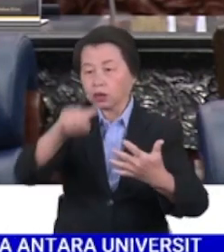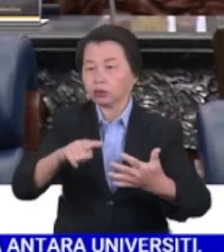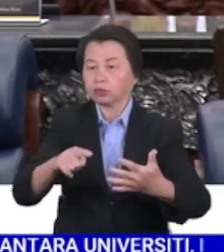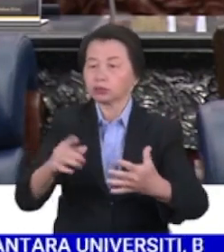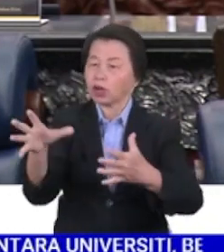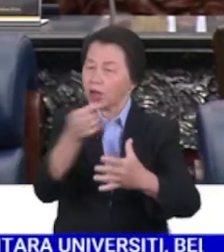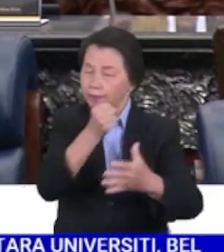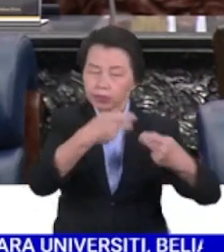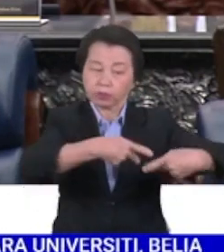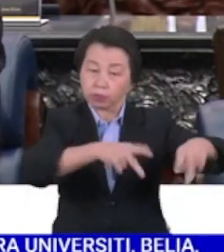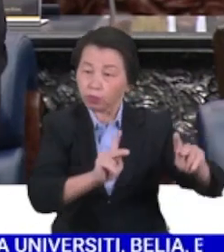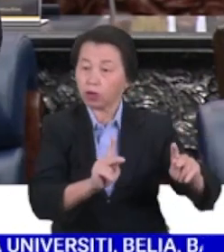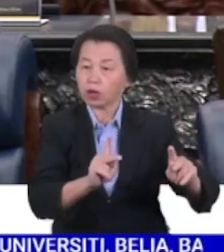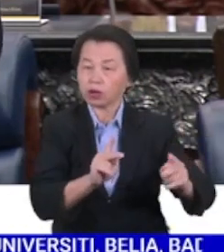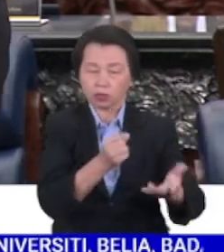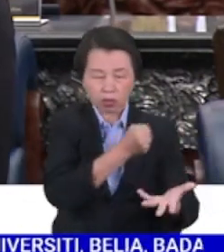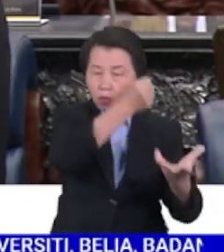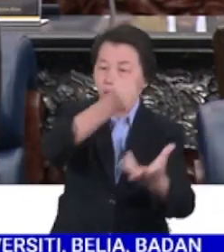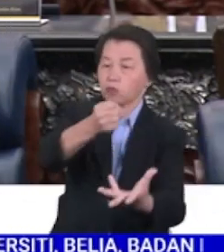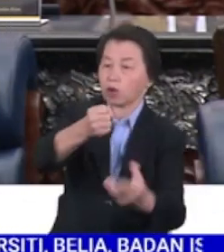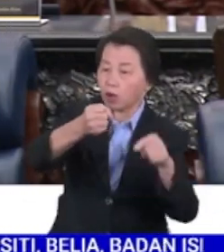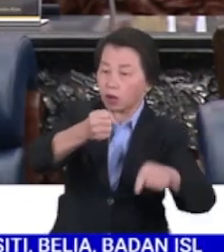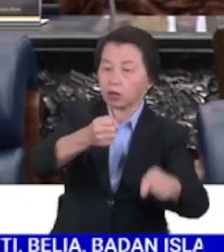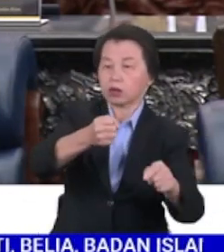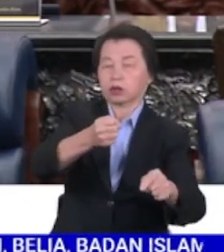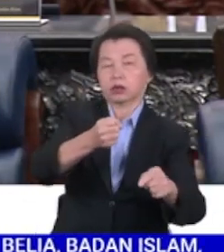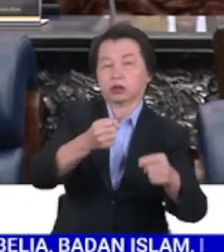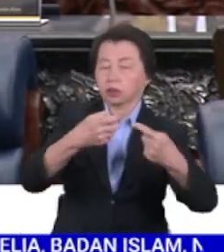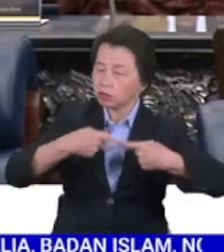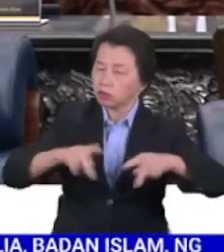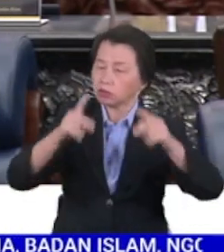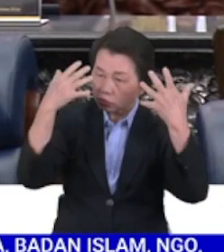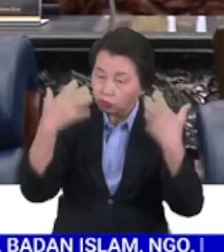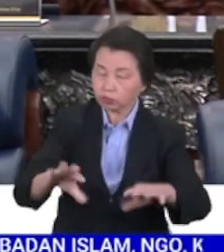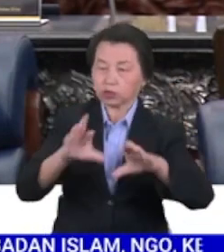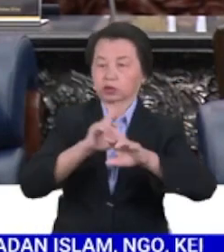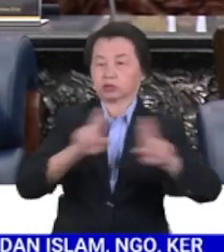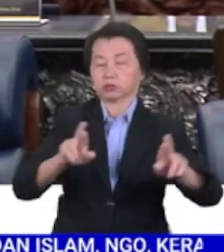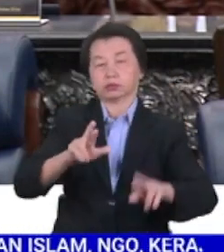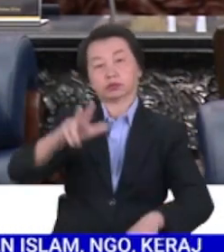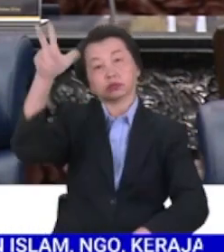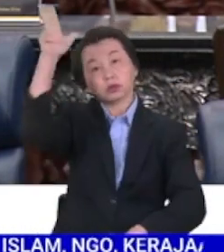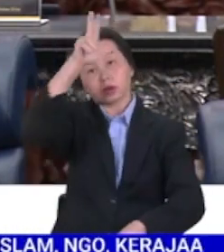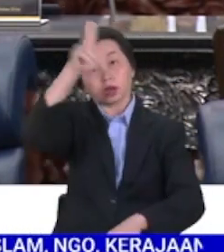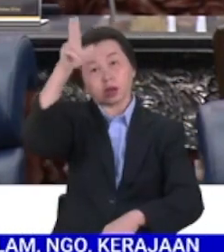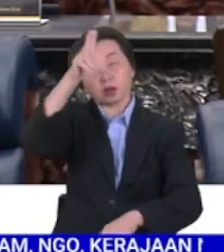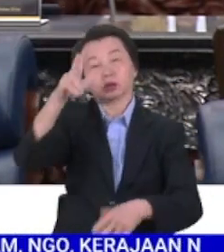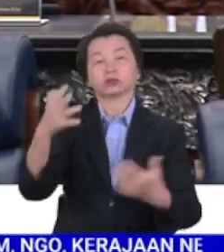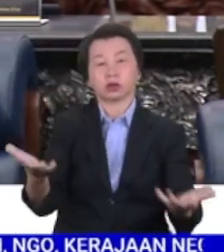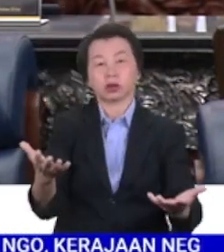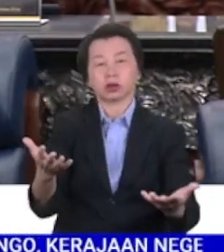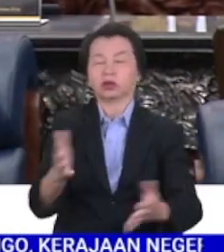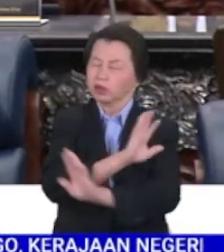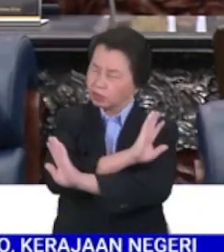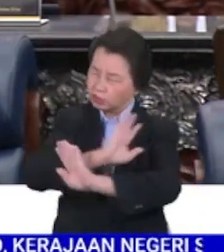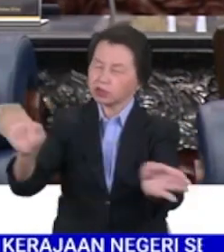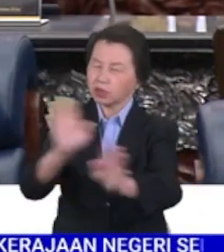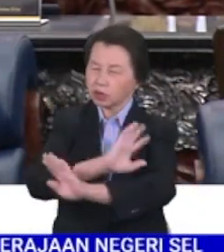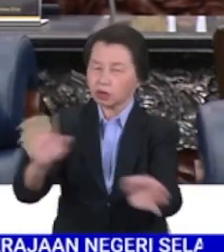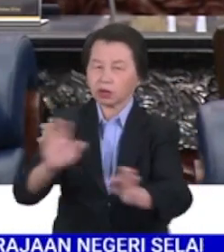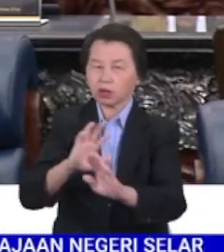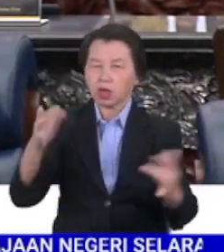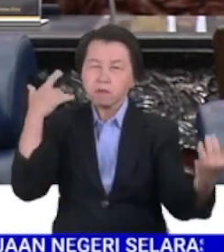mengambil peluang, peruntukan dan juga potensi yang telah disediakan oleh kerajaan supaya jangan